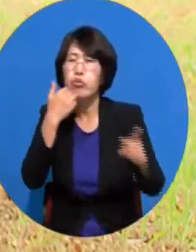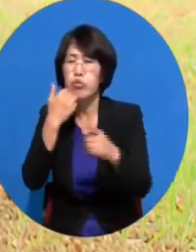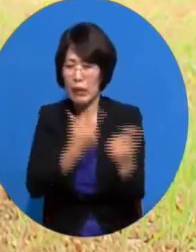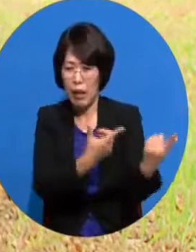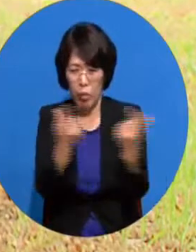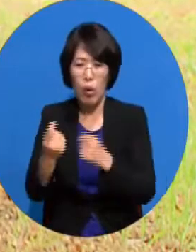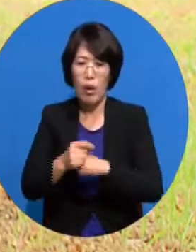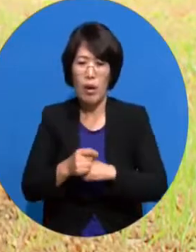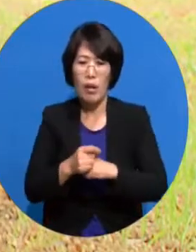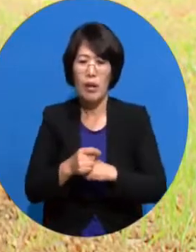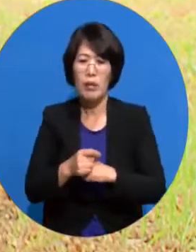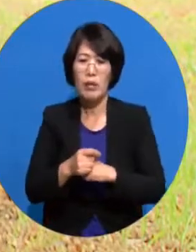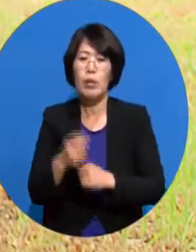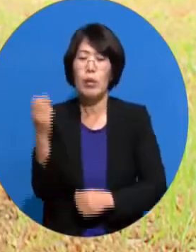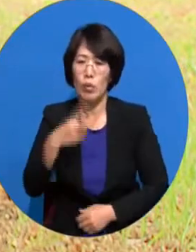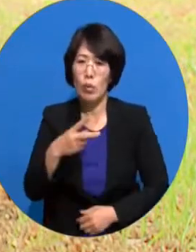그